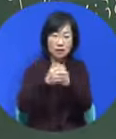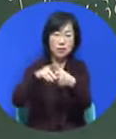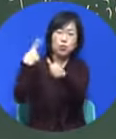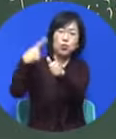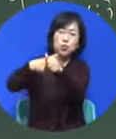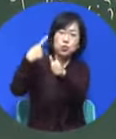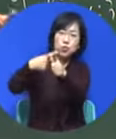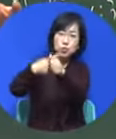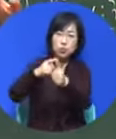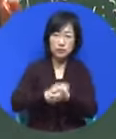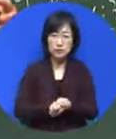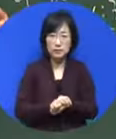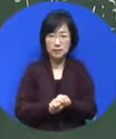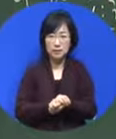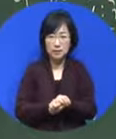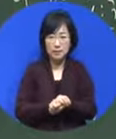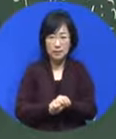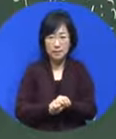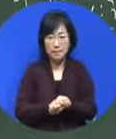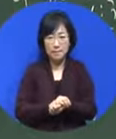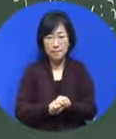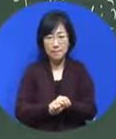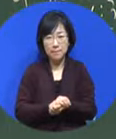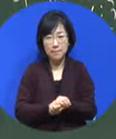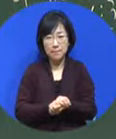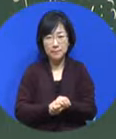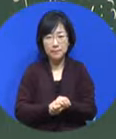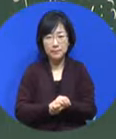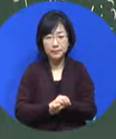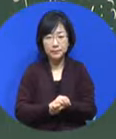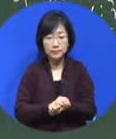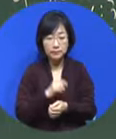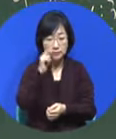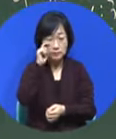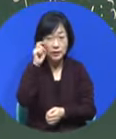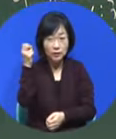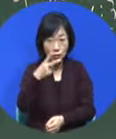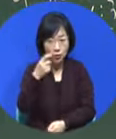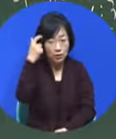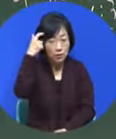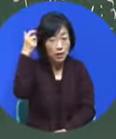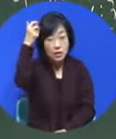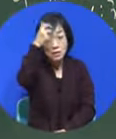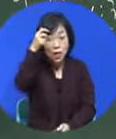조 상 영적 문제 오는데 막을 수가